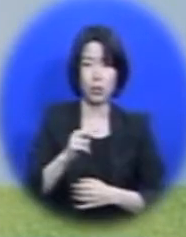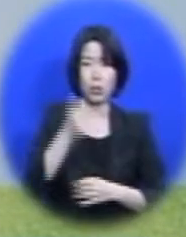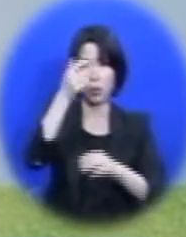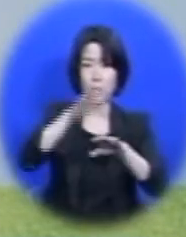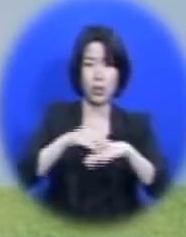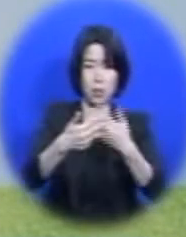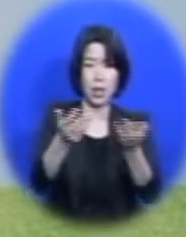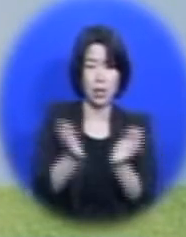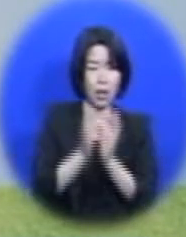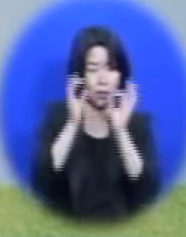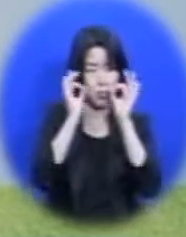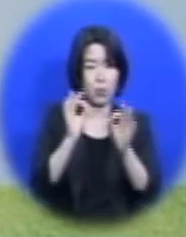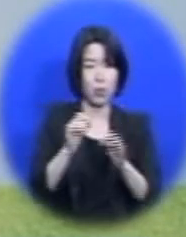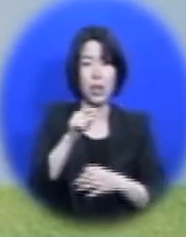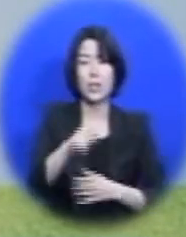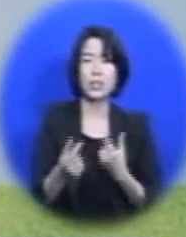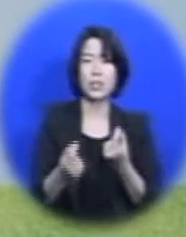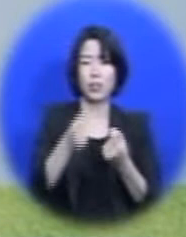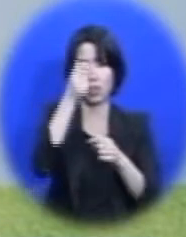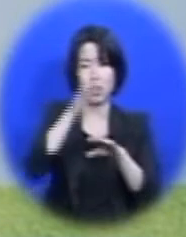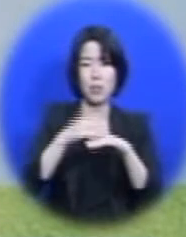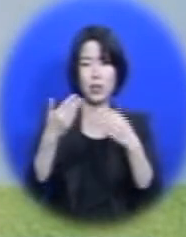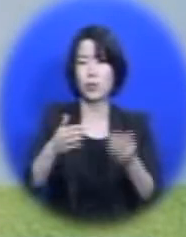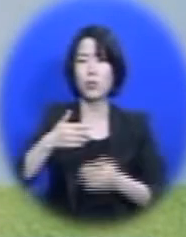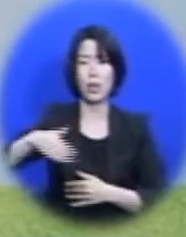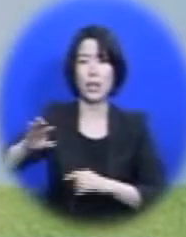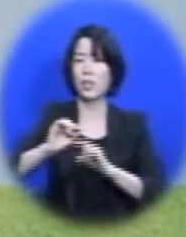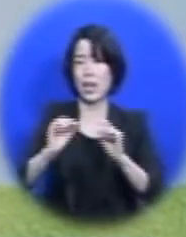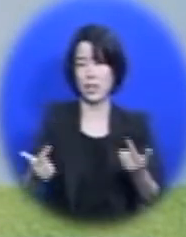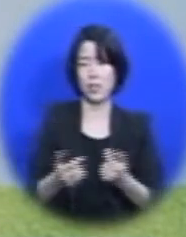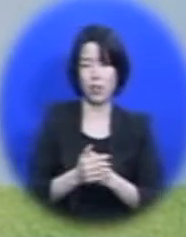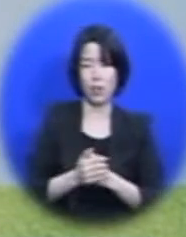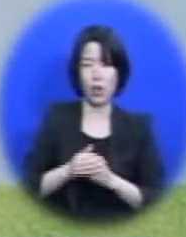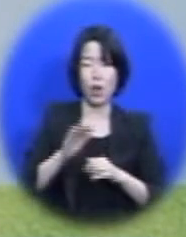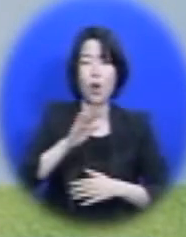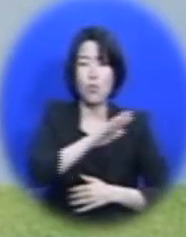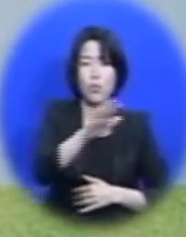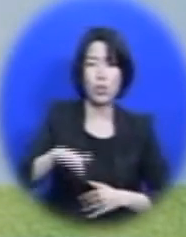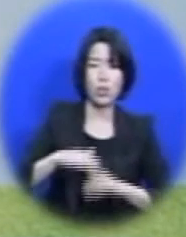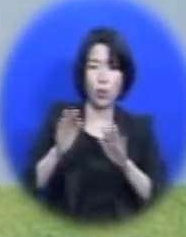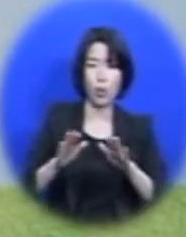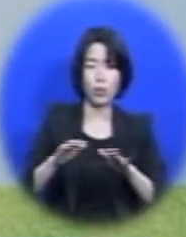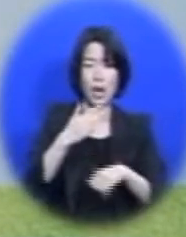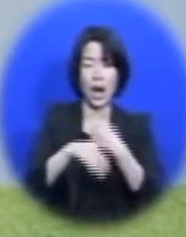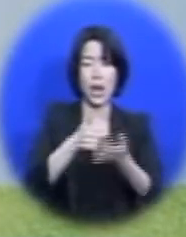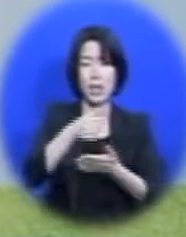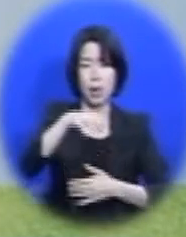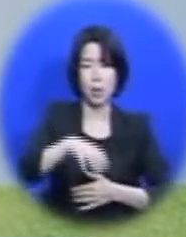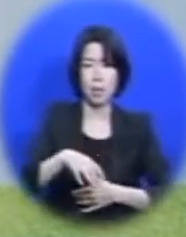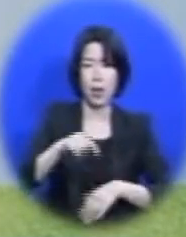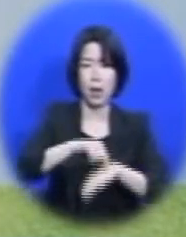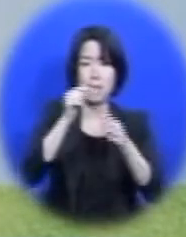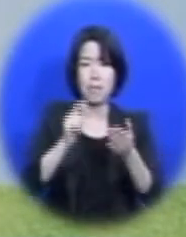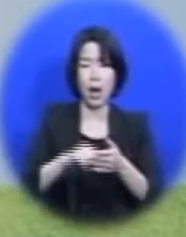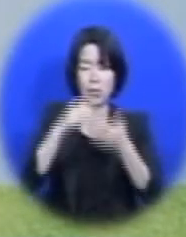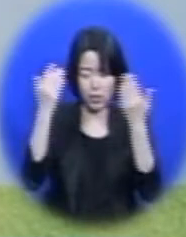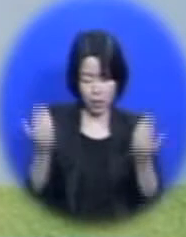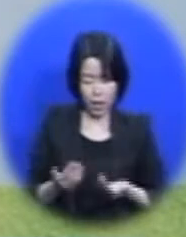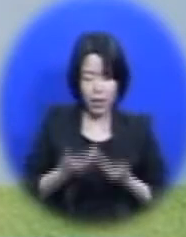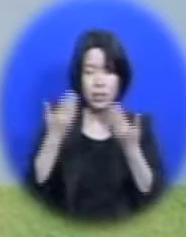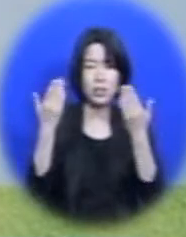보고 그렇게 예배드리고 가는 게 아닙니다. 우리는 오늘 하나님 앞에 우리 마음을 다